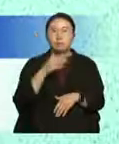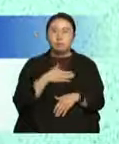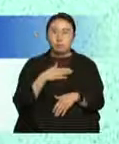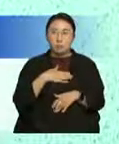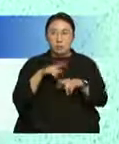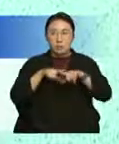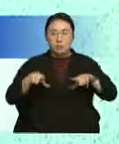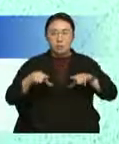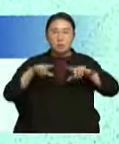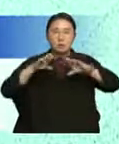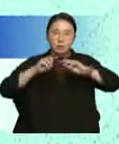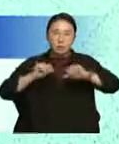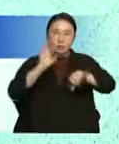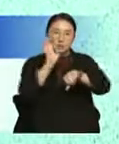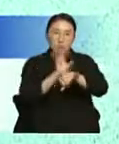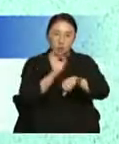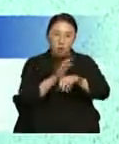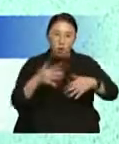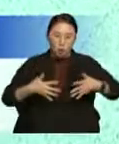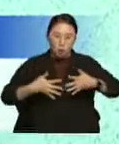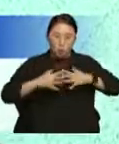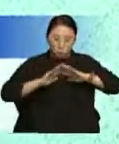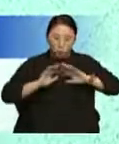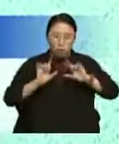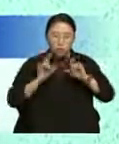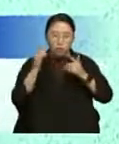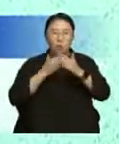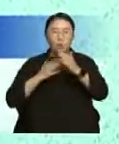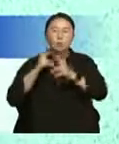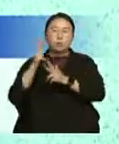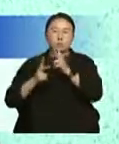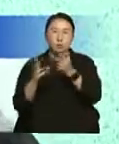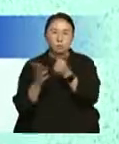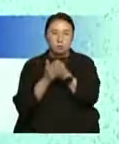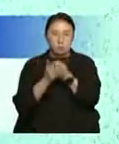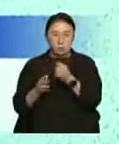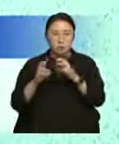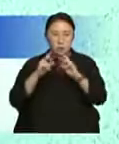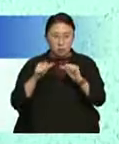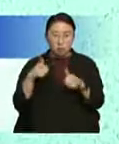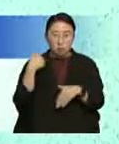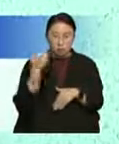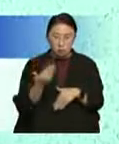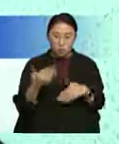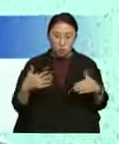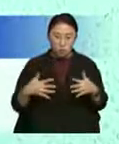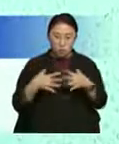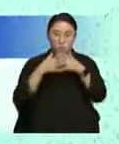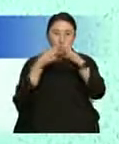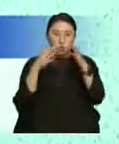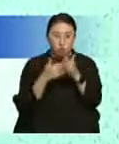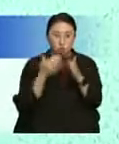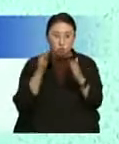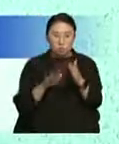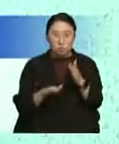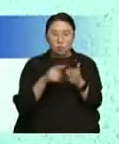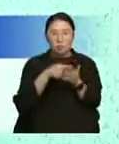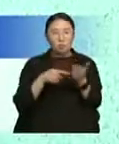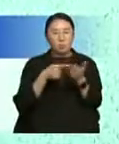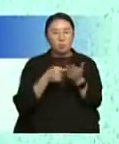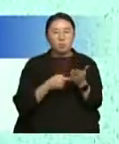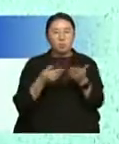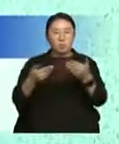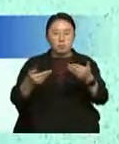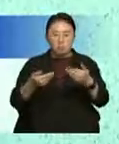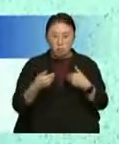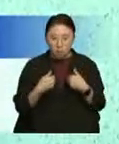이건 뭐 일반 내가 땅을 사가지고 건축하는 것도 아니고 공공사업을 인해 가지고 땅을 내준 가지고 다 건축을 한 건데 그럼